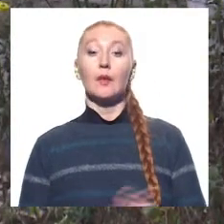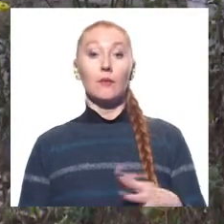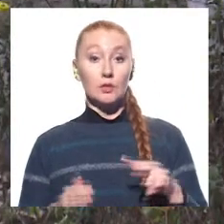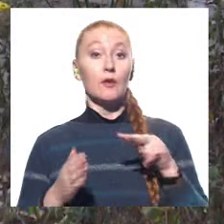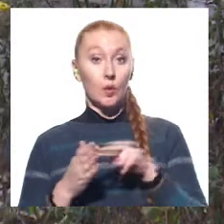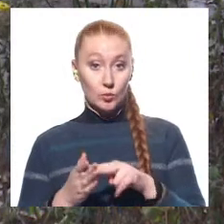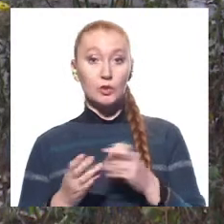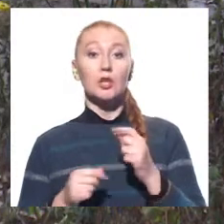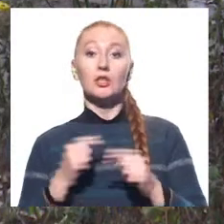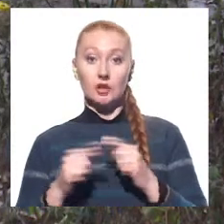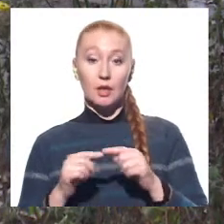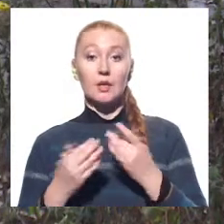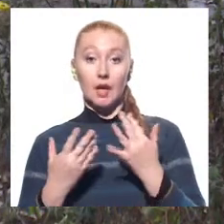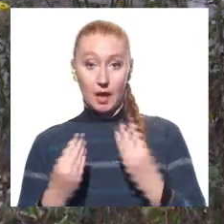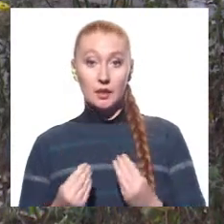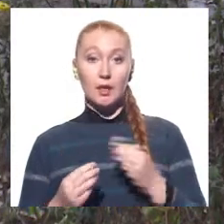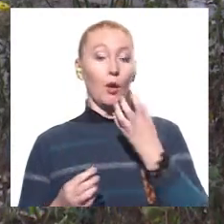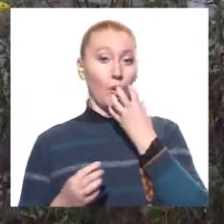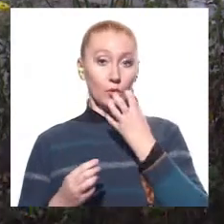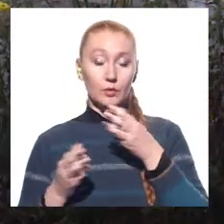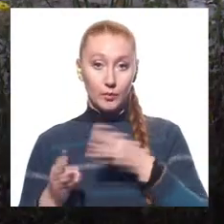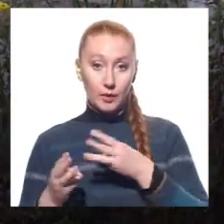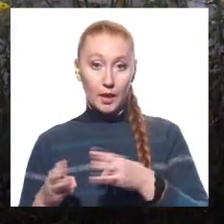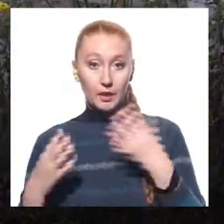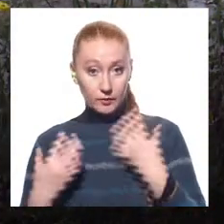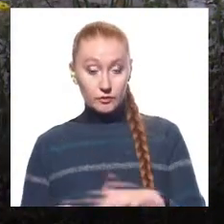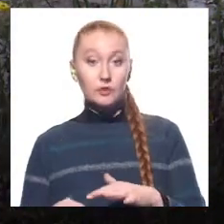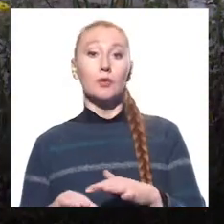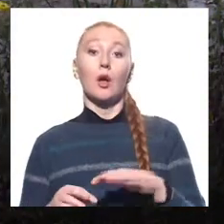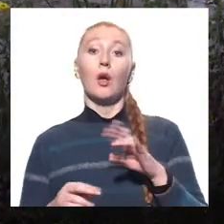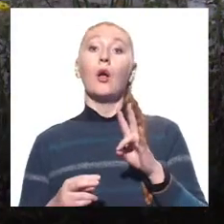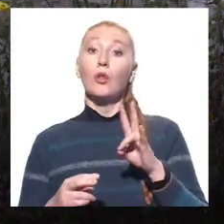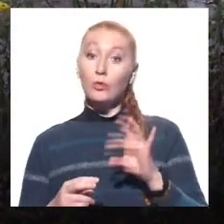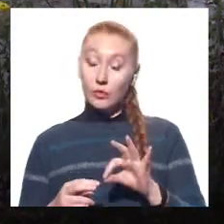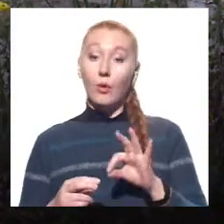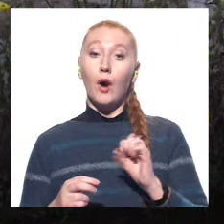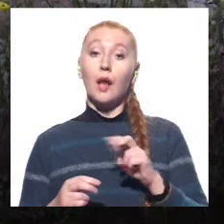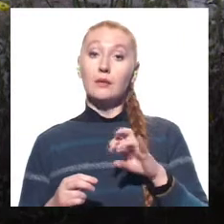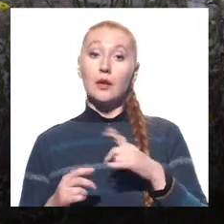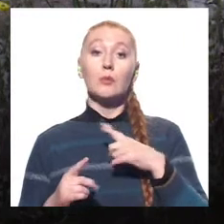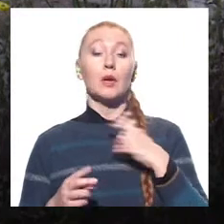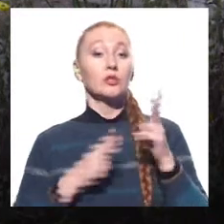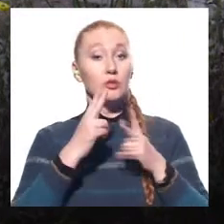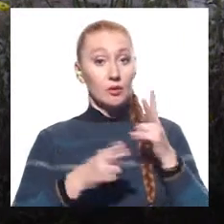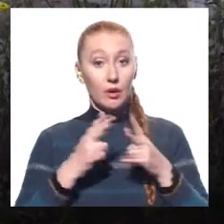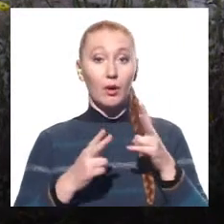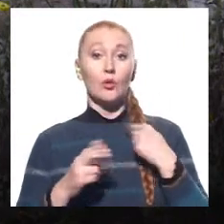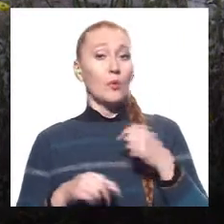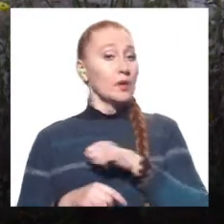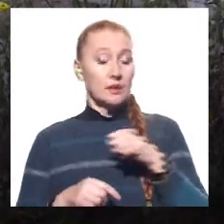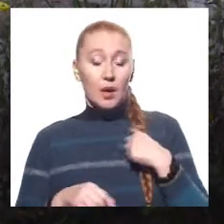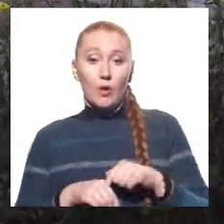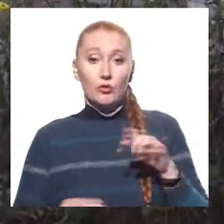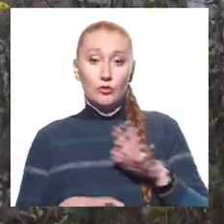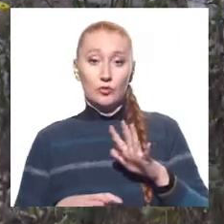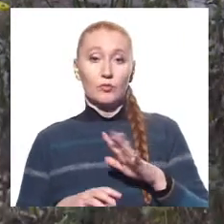Включили через кілька днів нам отоплення. Увімкнули нам через декілька днів опалення після того, як ми скаржились, але ми його не відчуваємо.